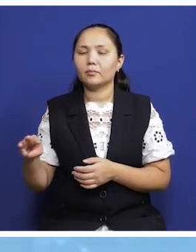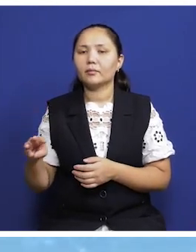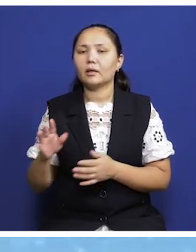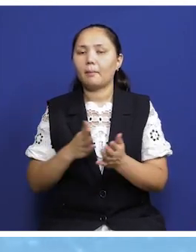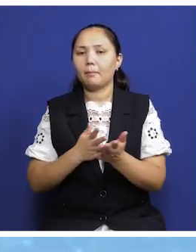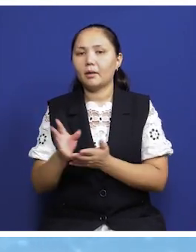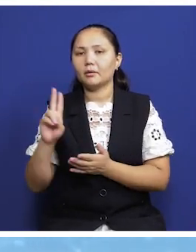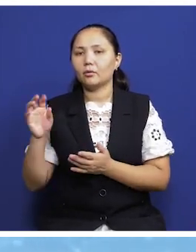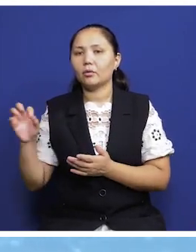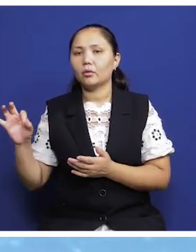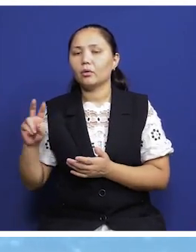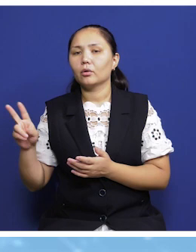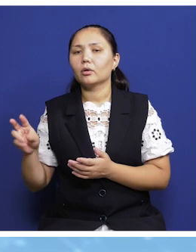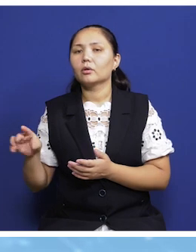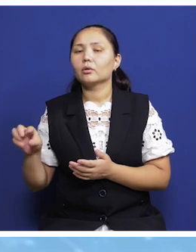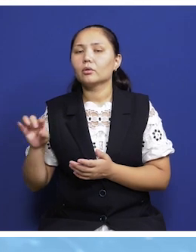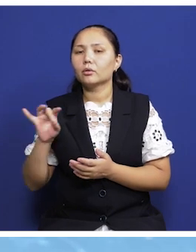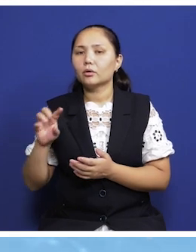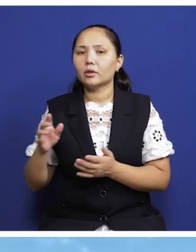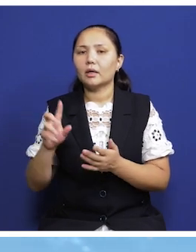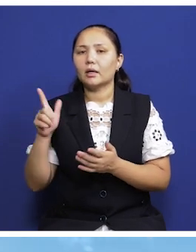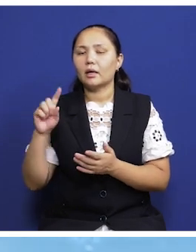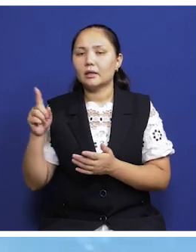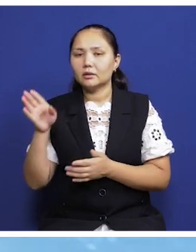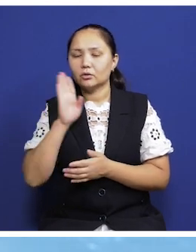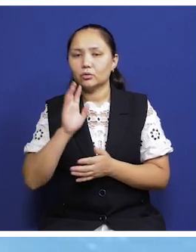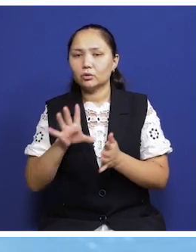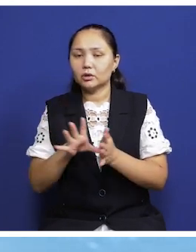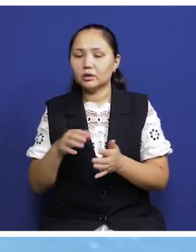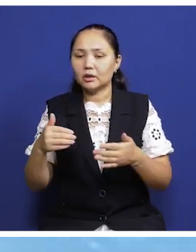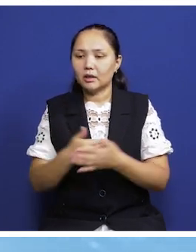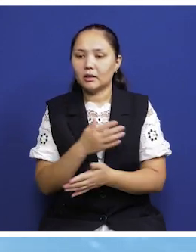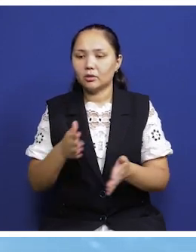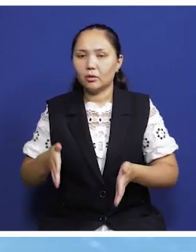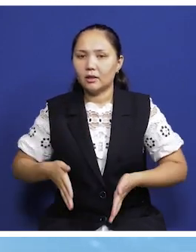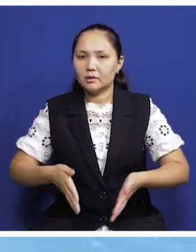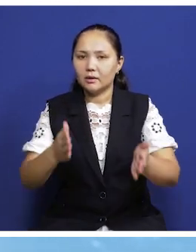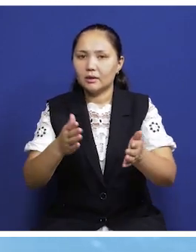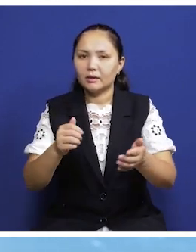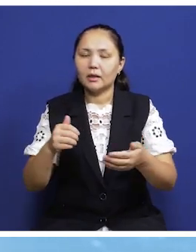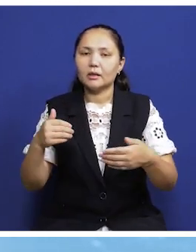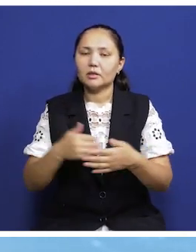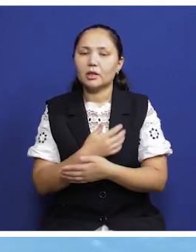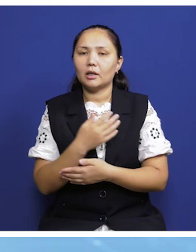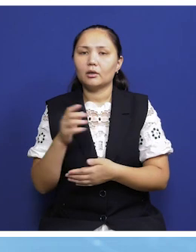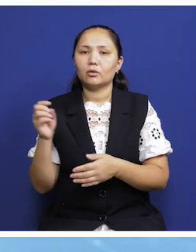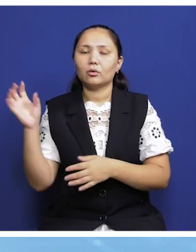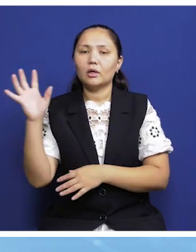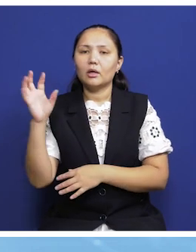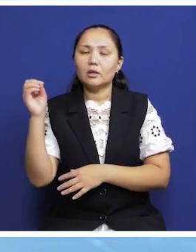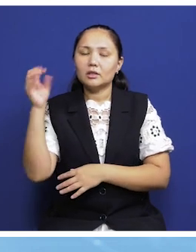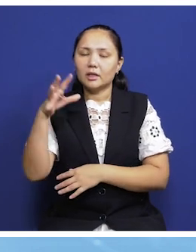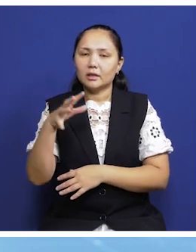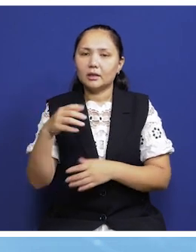келеді. Осы орайда ішкі газ құбырларын жүргізу, электр желісін жаңарту, асфальт жабындысын төсеу, көше шамдарын жаңарту